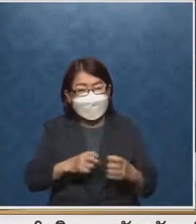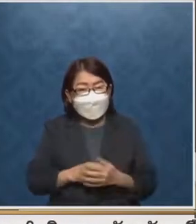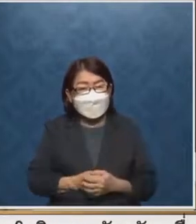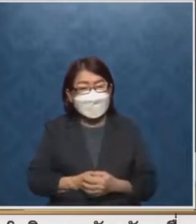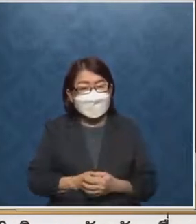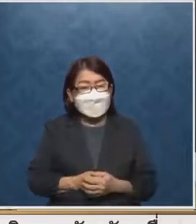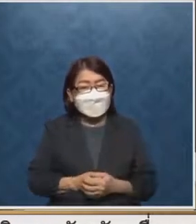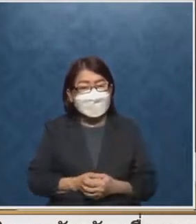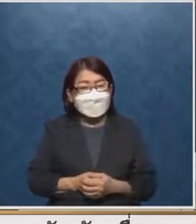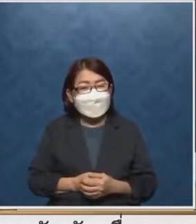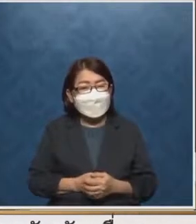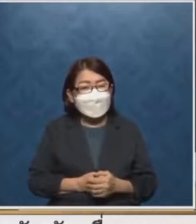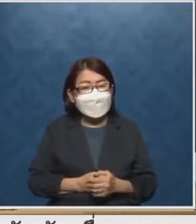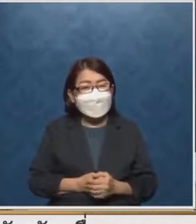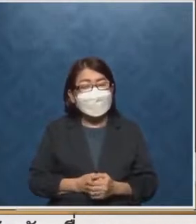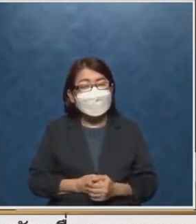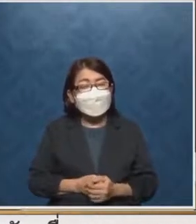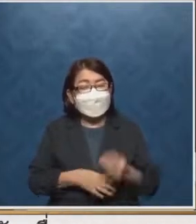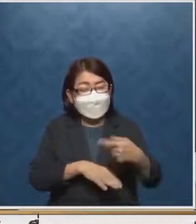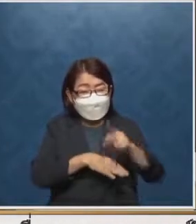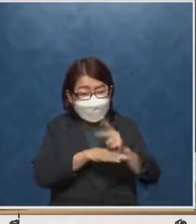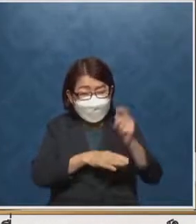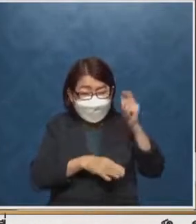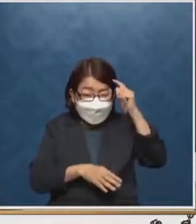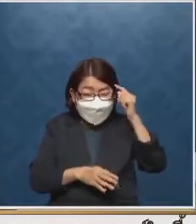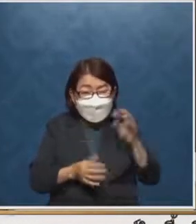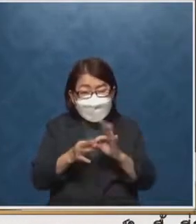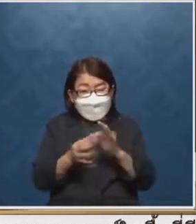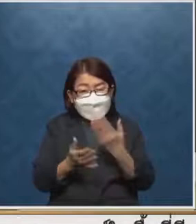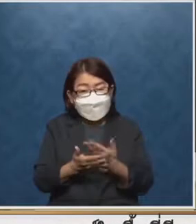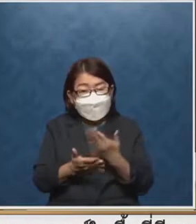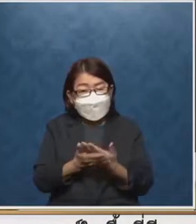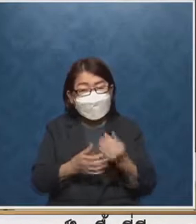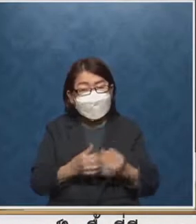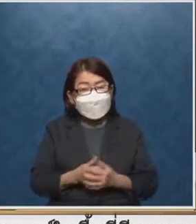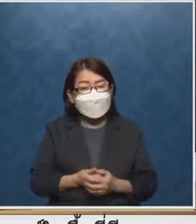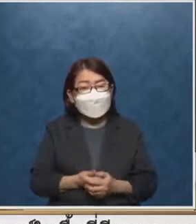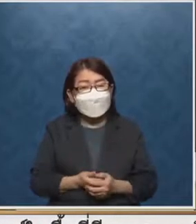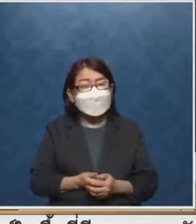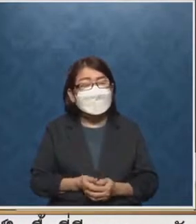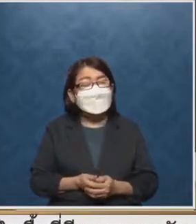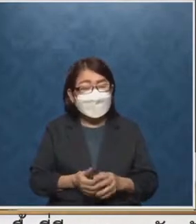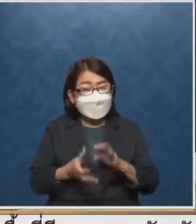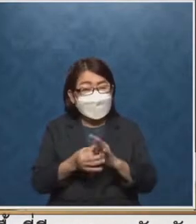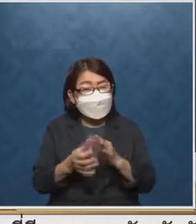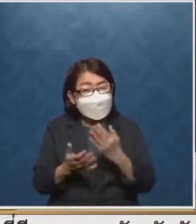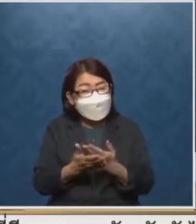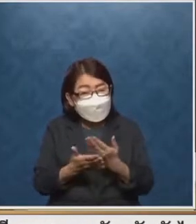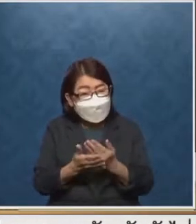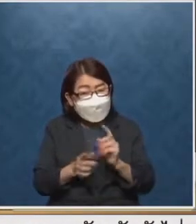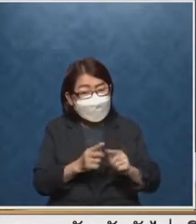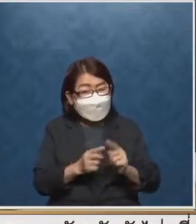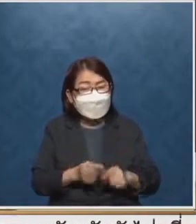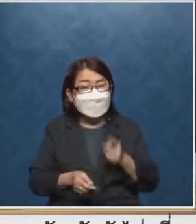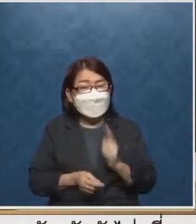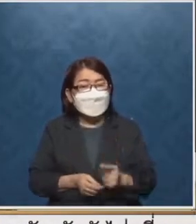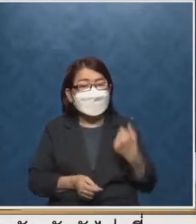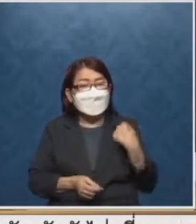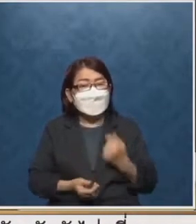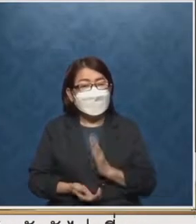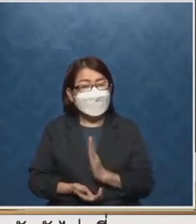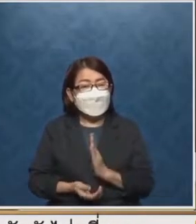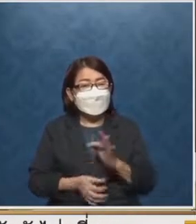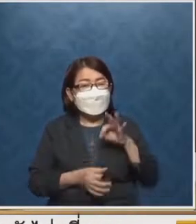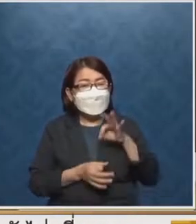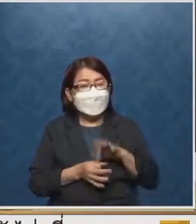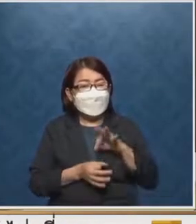ท่านประธานที่เคารพเรื่องเงินทองเนี่ยธรรมดาเนี่ยนะครับมันต้องผ่านตัวกลาง ผ่านตัวกลางคือขาดผ่านธนาคารชาติ